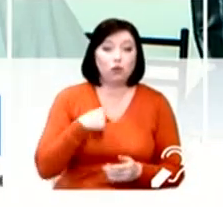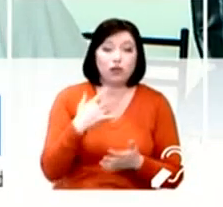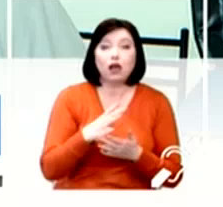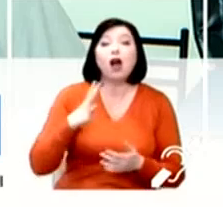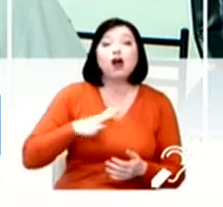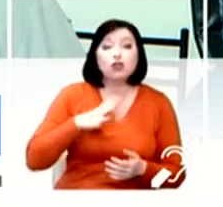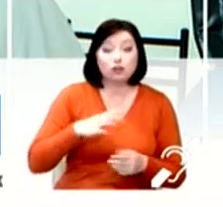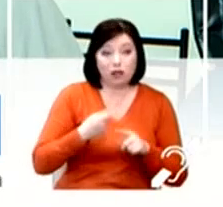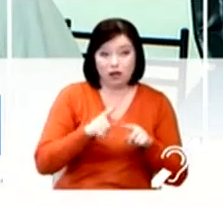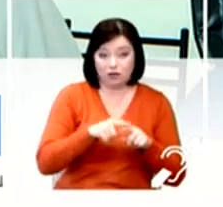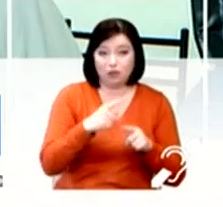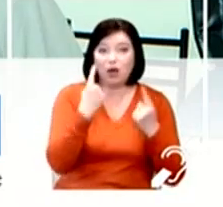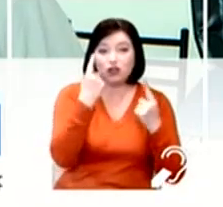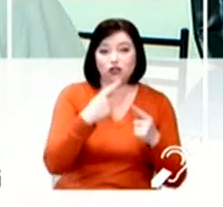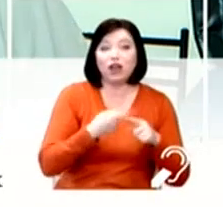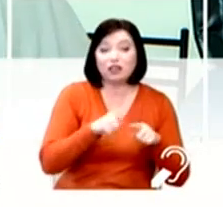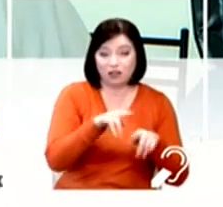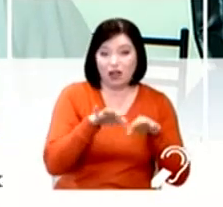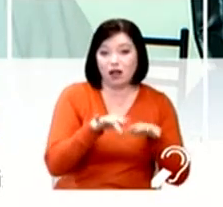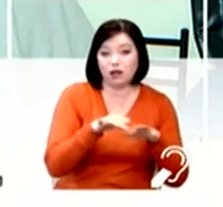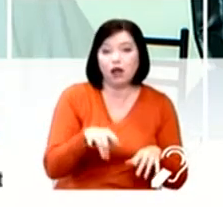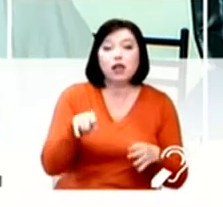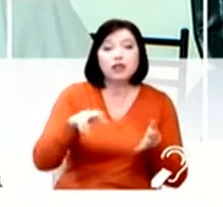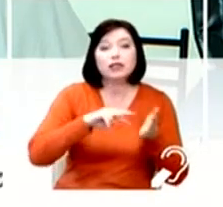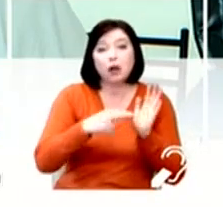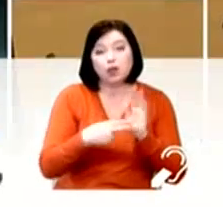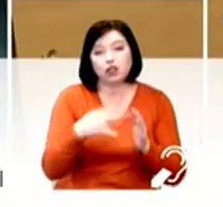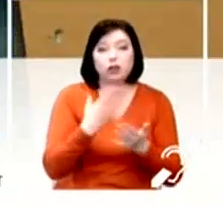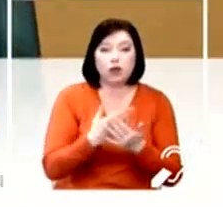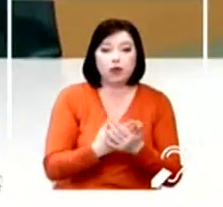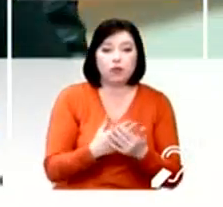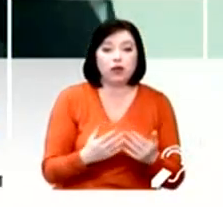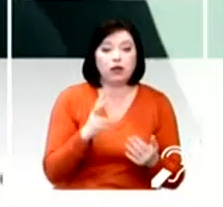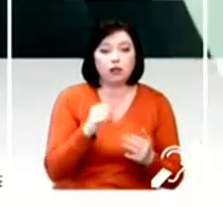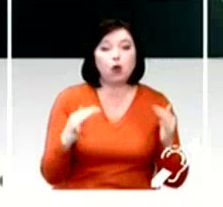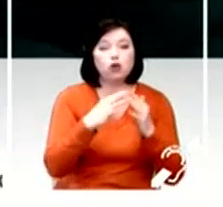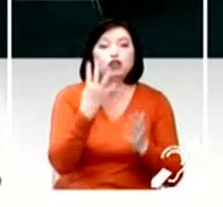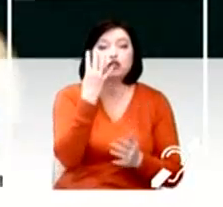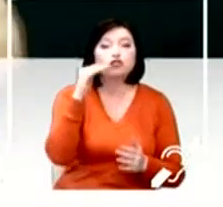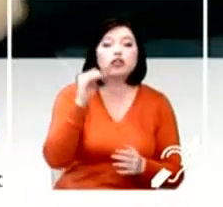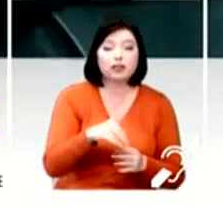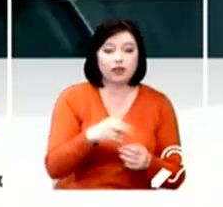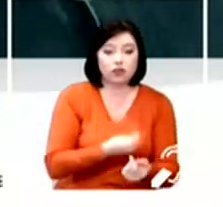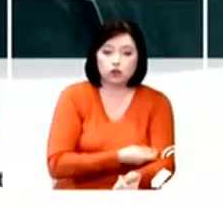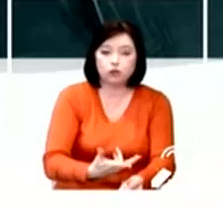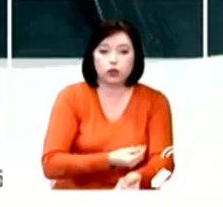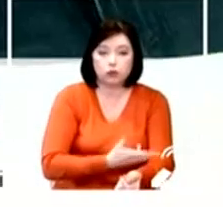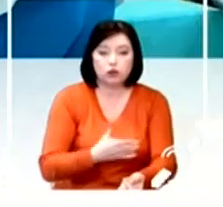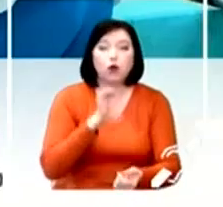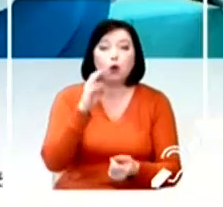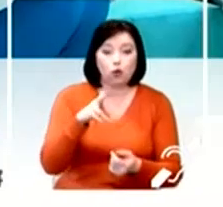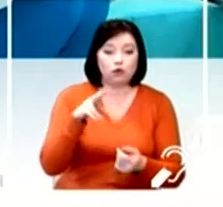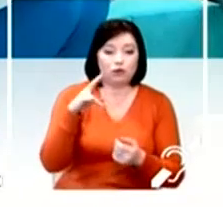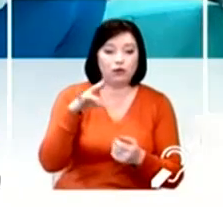din urma acestei campanii. Sunt preconizate la nivel de 4.000 de donări din partea